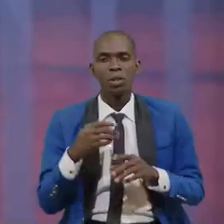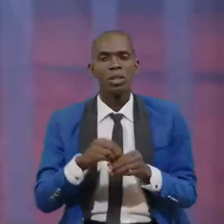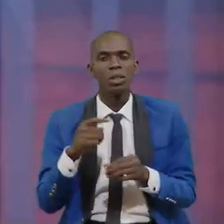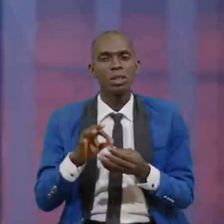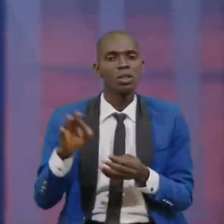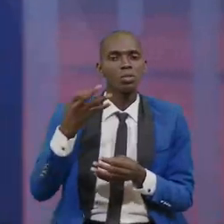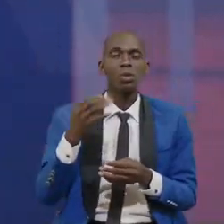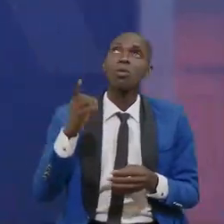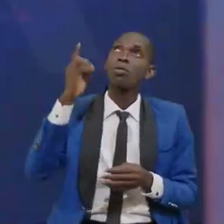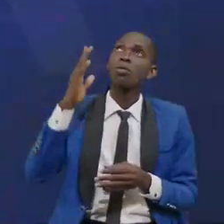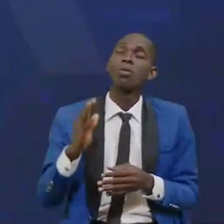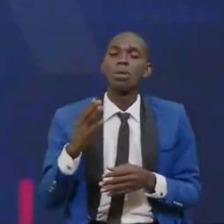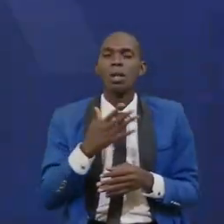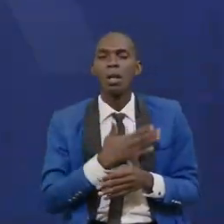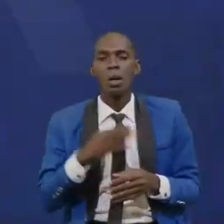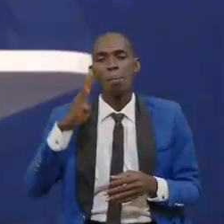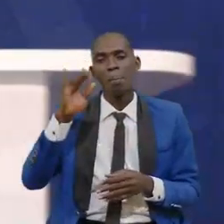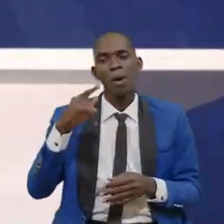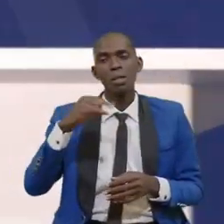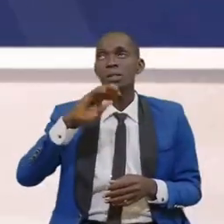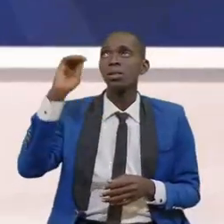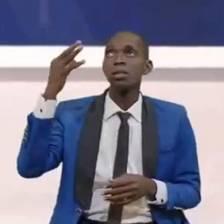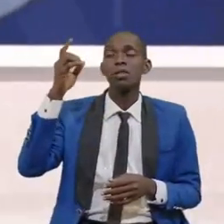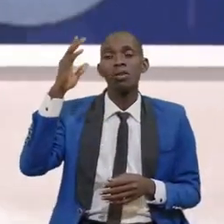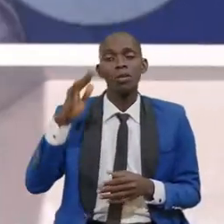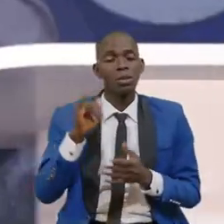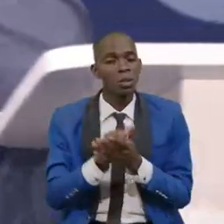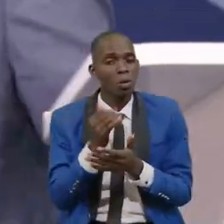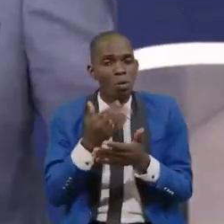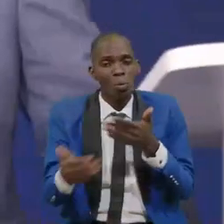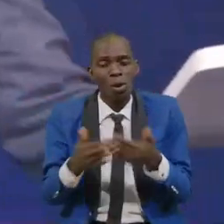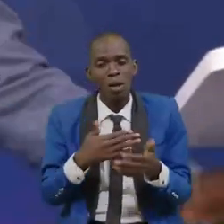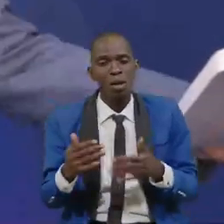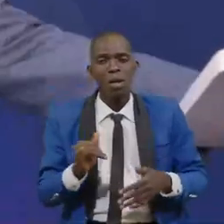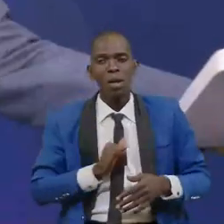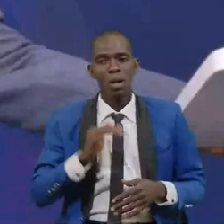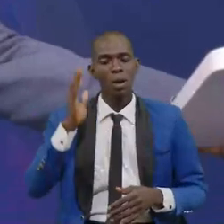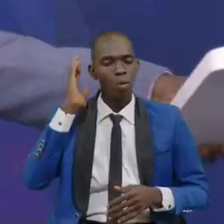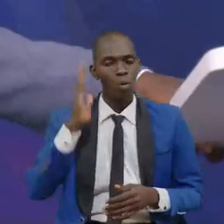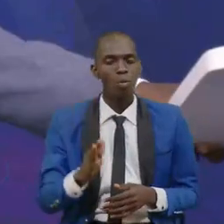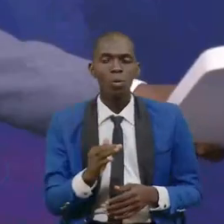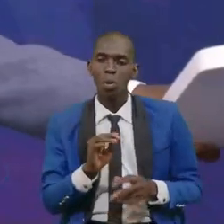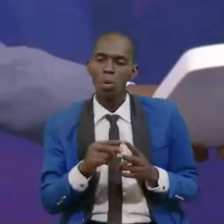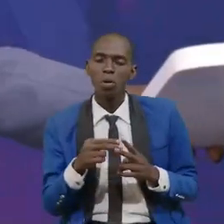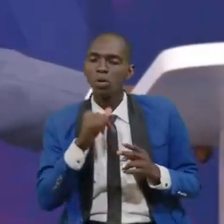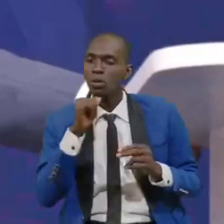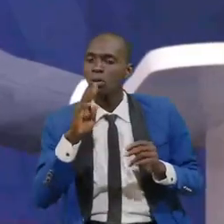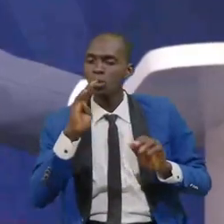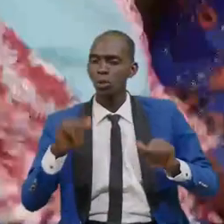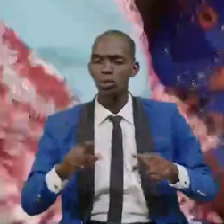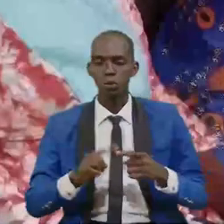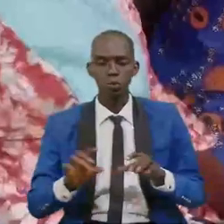Avec l'Esprit de Dieu et la grâce de Dieu, je me dis, tout ce que je ne veux, voudrais pas